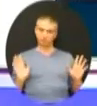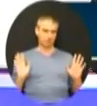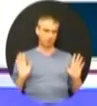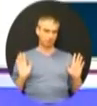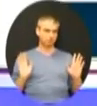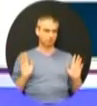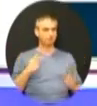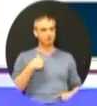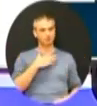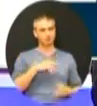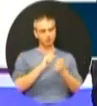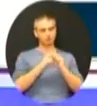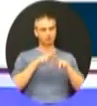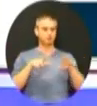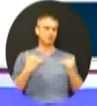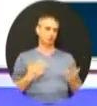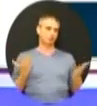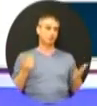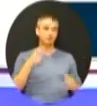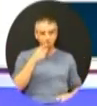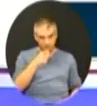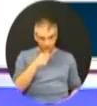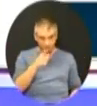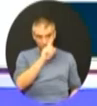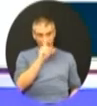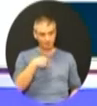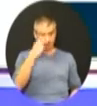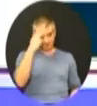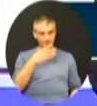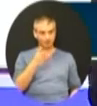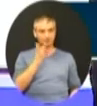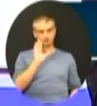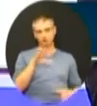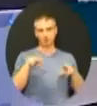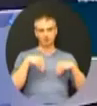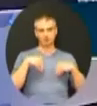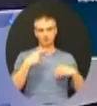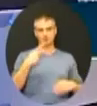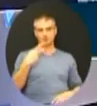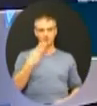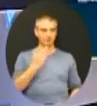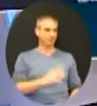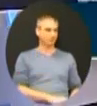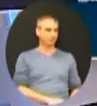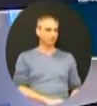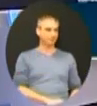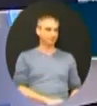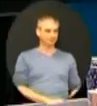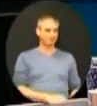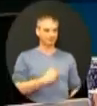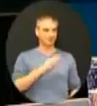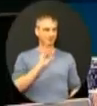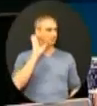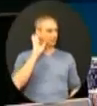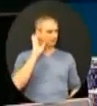בינרי אבל אני רוצה לשנות את המצב הנוכחי אני חושב שעל זה אולי אם הבנתי בשוליים יש גם הסכמה ביני אנחנו עוד אנחנו פה כדי